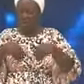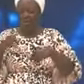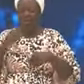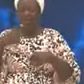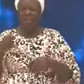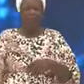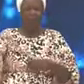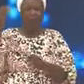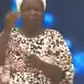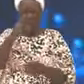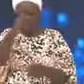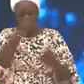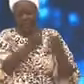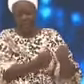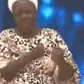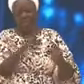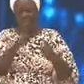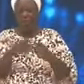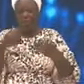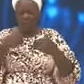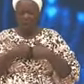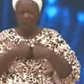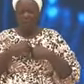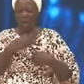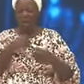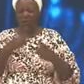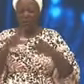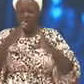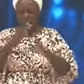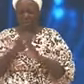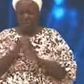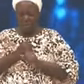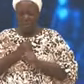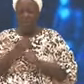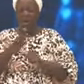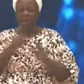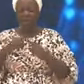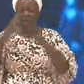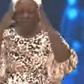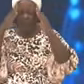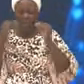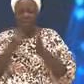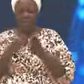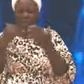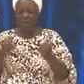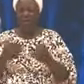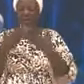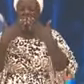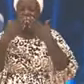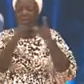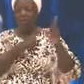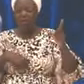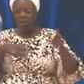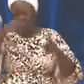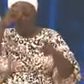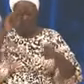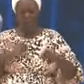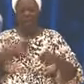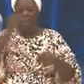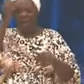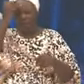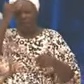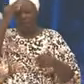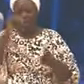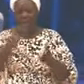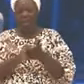pour avoir et recevoir et expérimenté cela maintenant merci sega parce que je sais que tu as